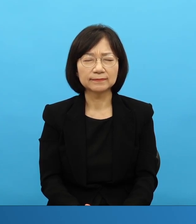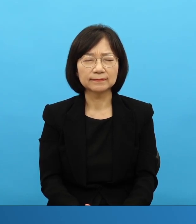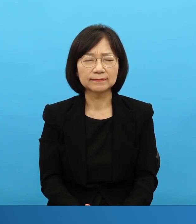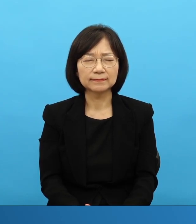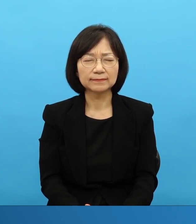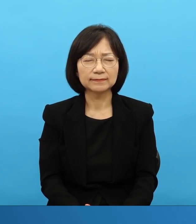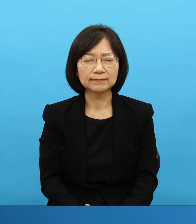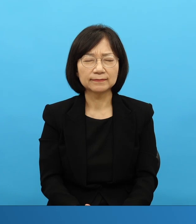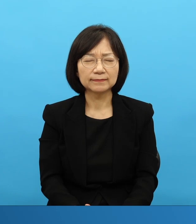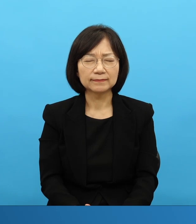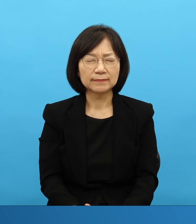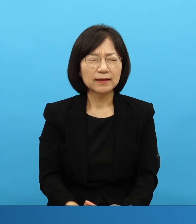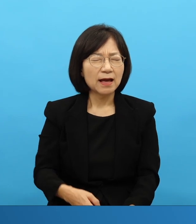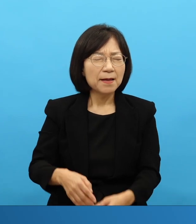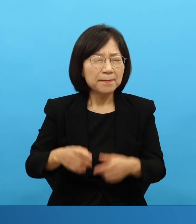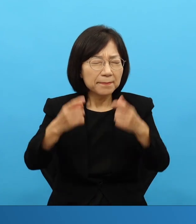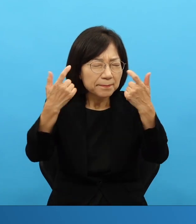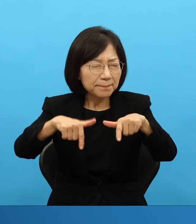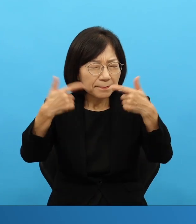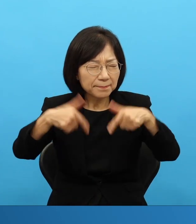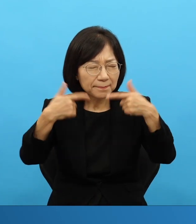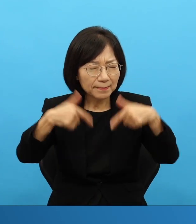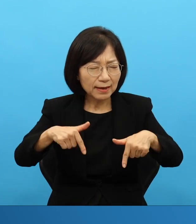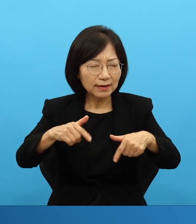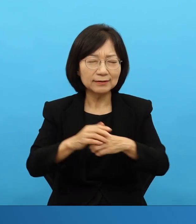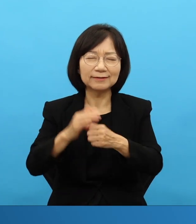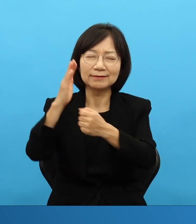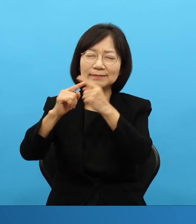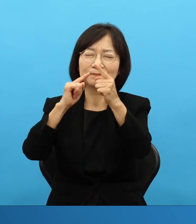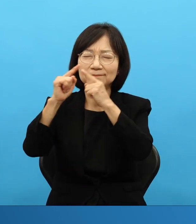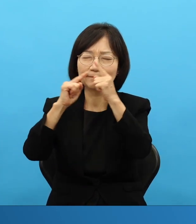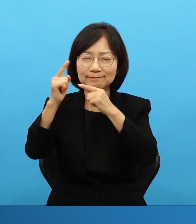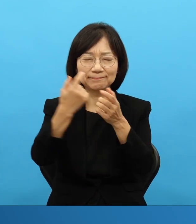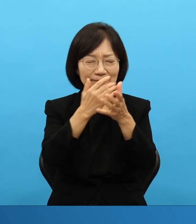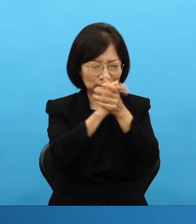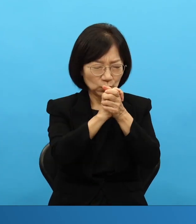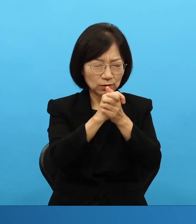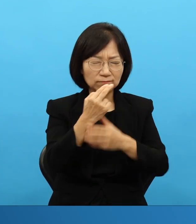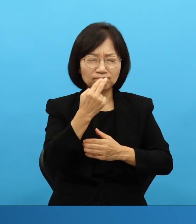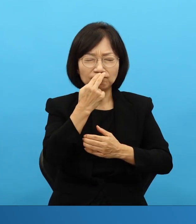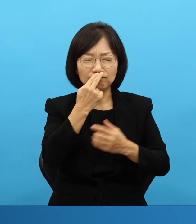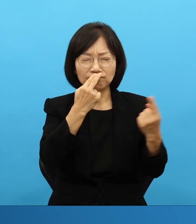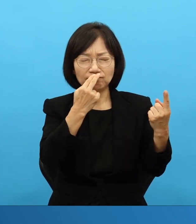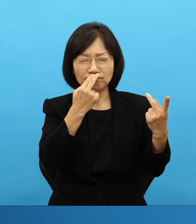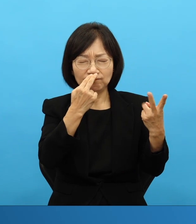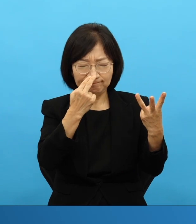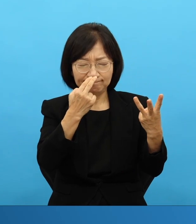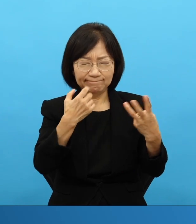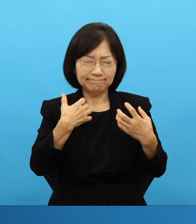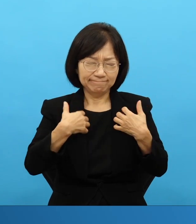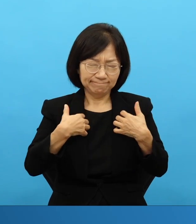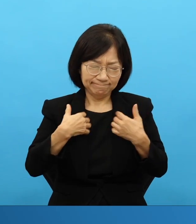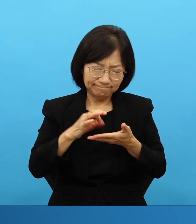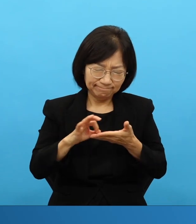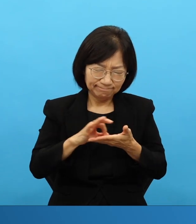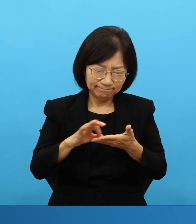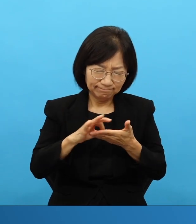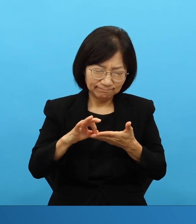남는 것입니다. There is no need for anything else, but the life movement and gospel movement will remain eternally. 하나님 저희들이